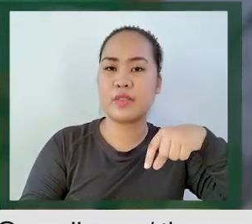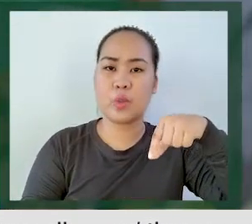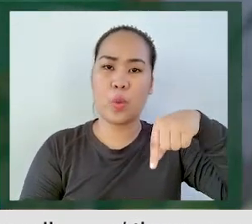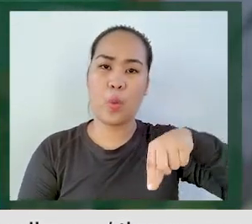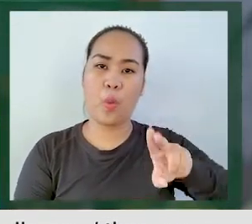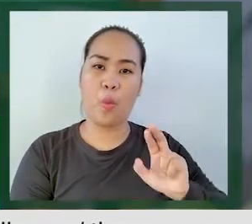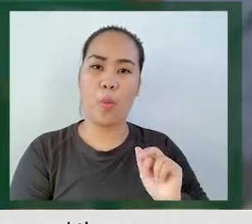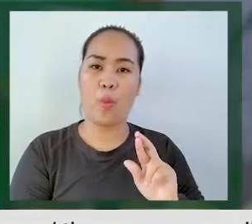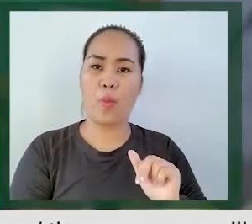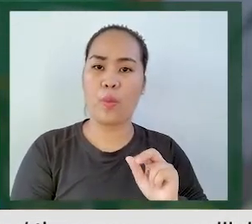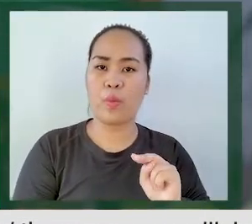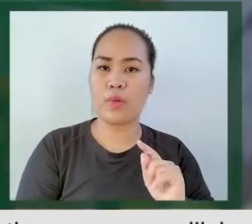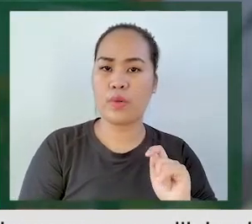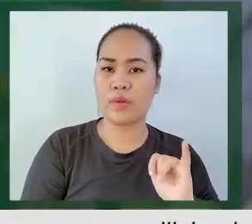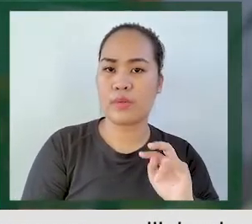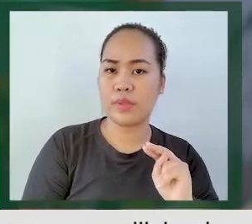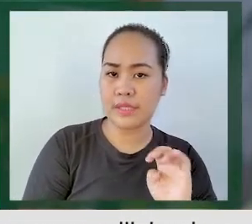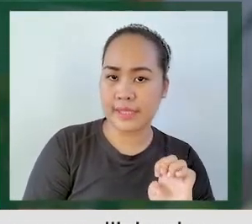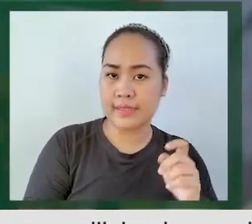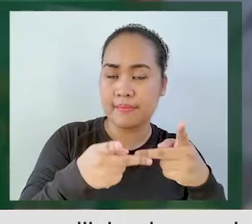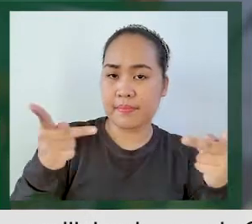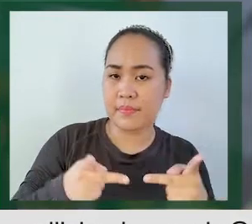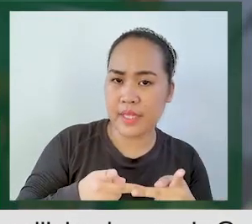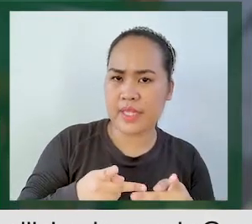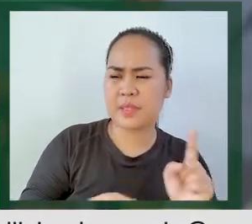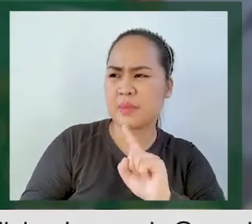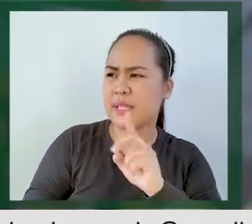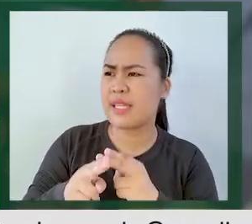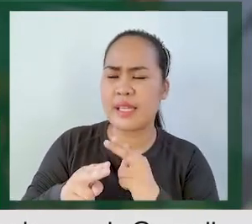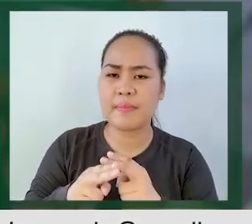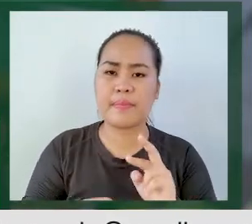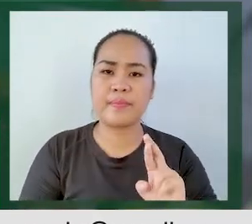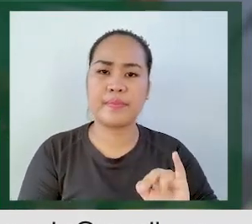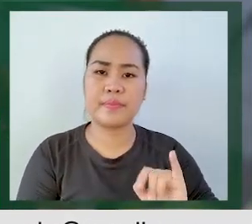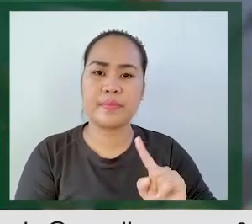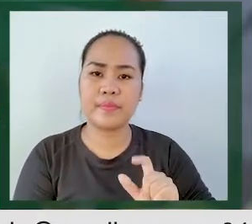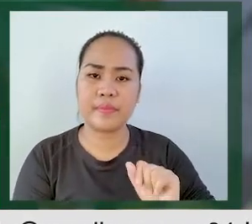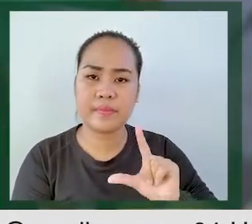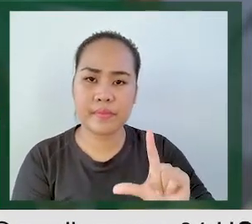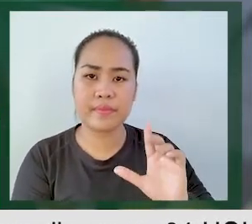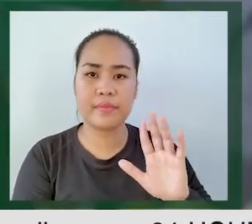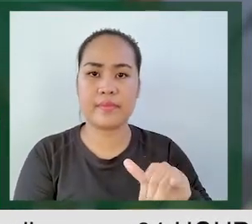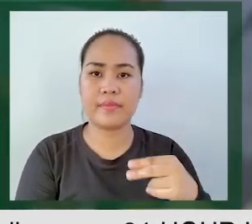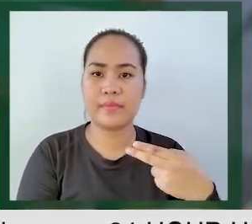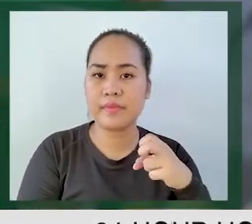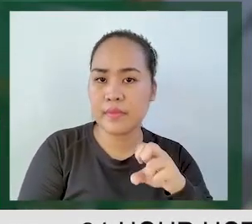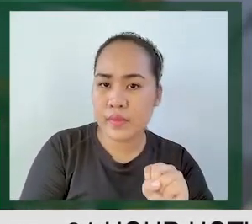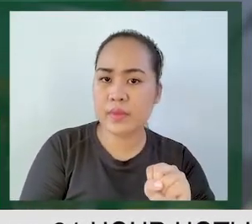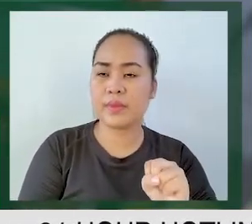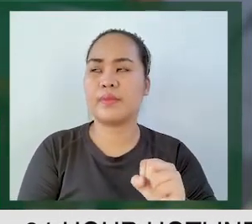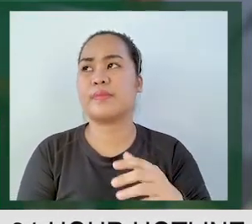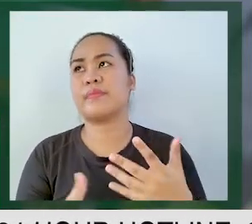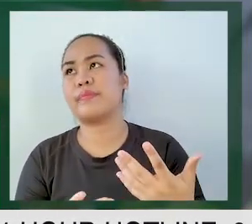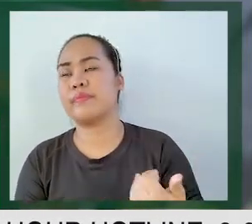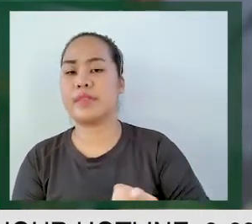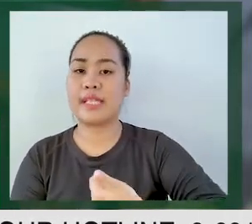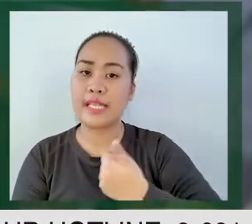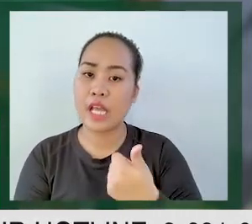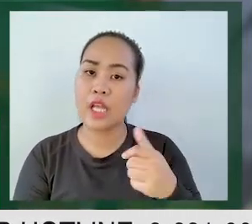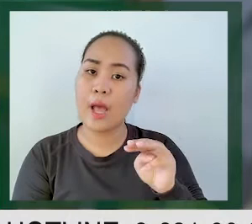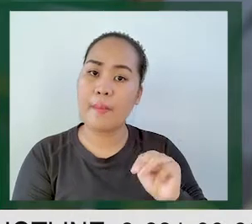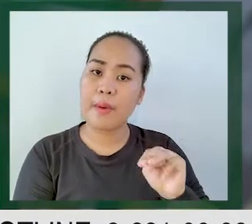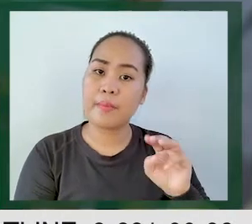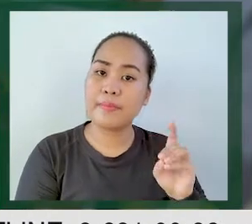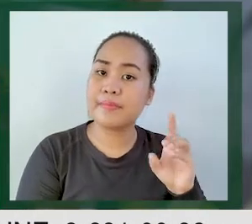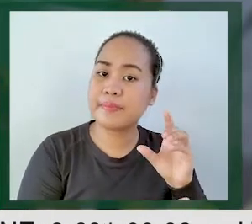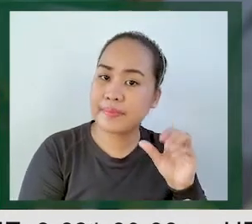quarantine facilities na managed by MMDA. So, na-assign na po nila ang Barangay